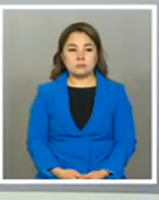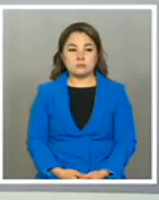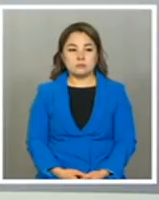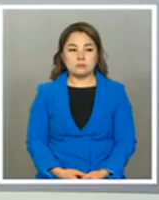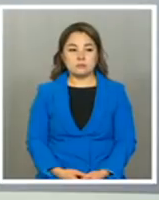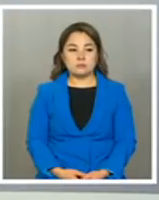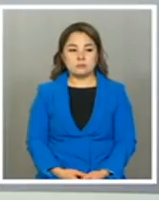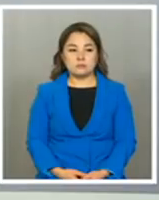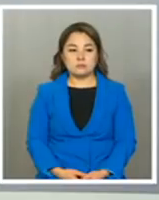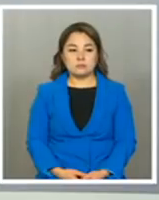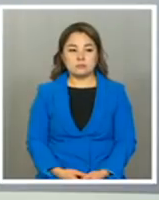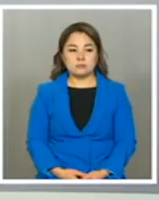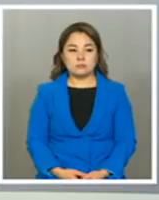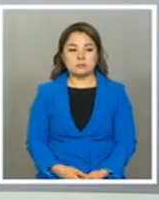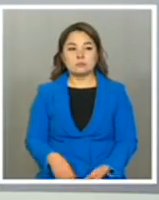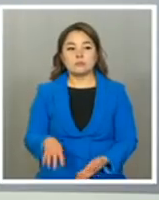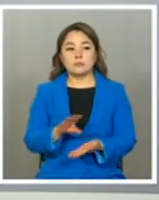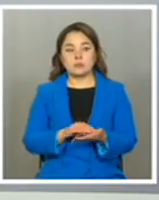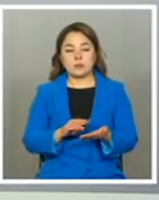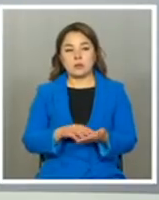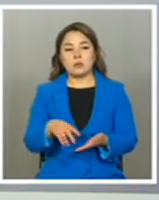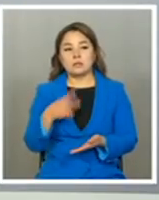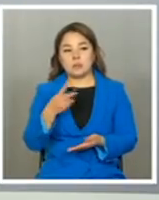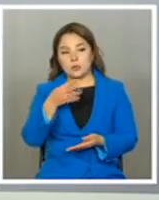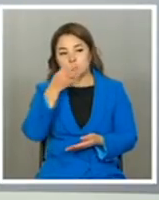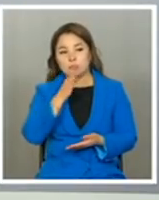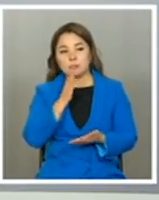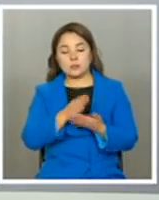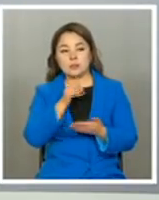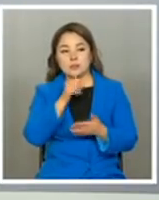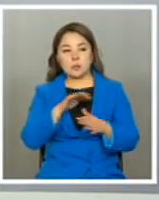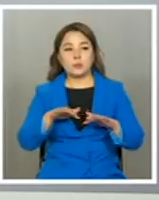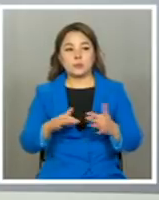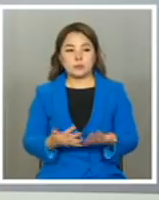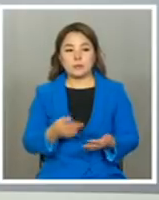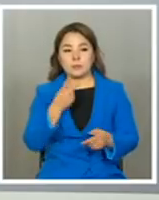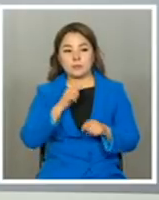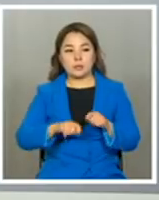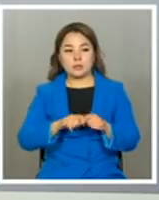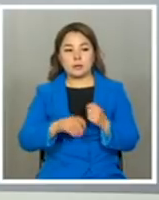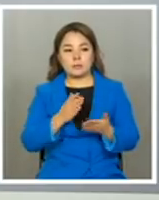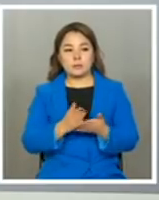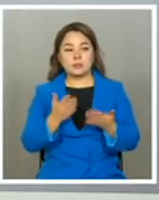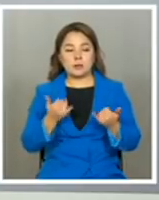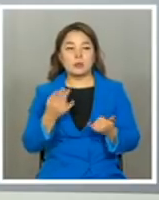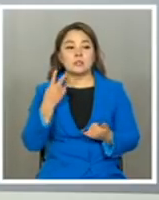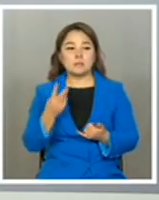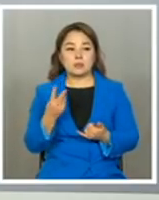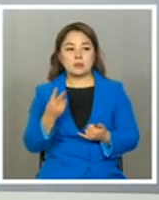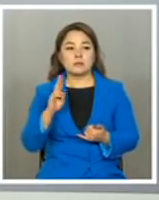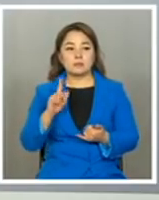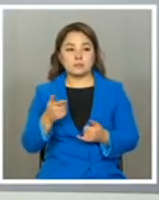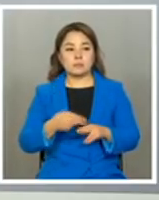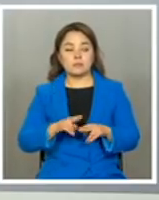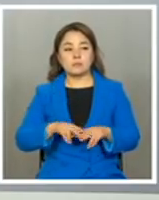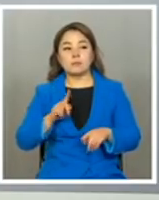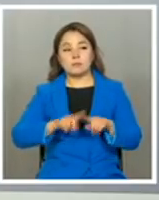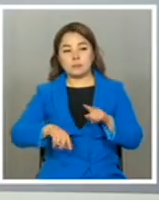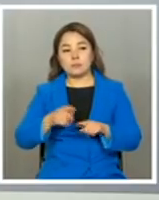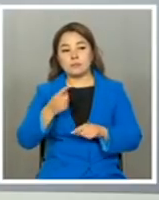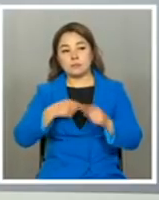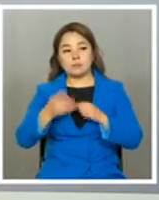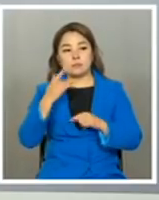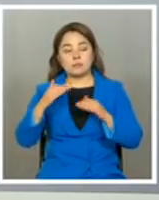Екінші тәжірибе – динамикалық жұмыс кезіндегі қажу. Сыналушы 2 кг жүкті алады да белгіге